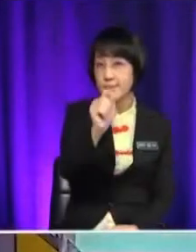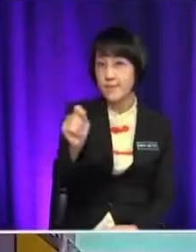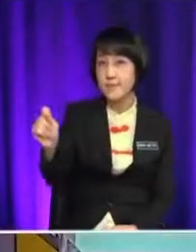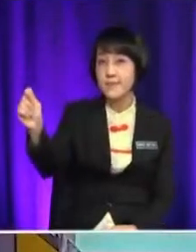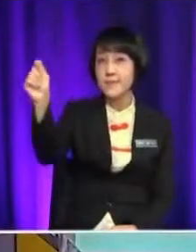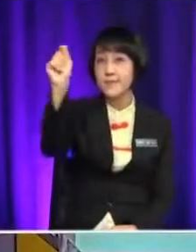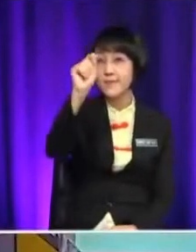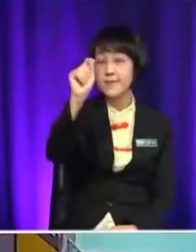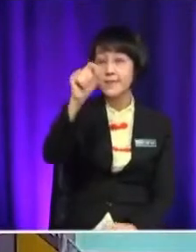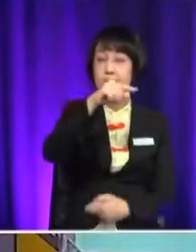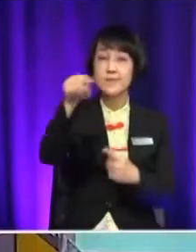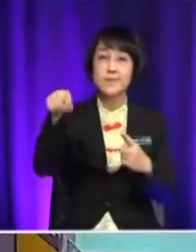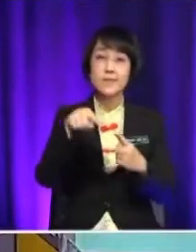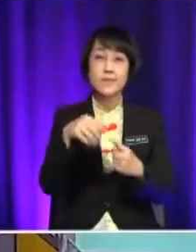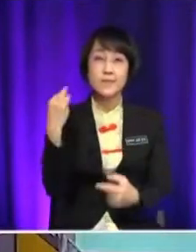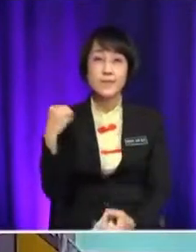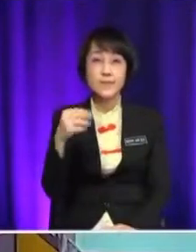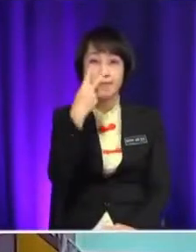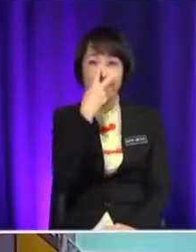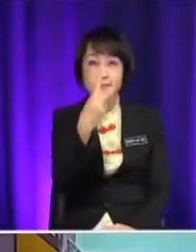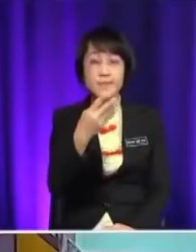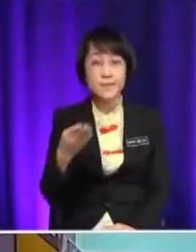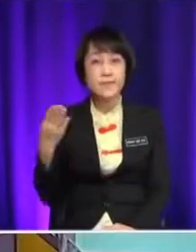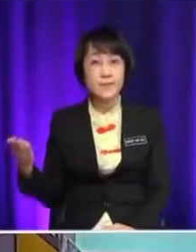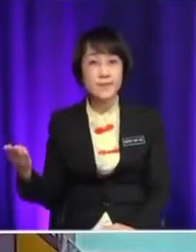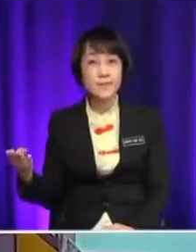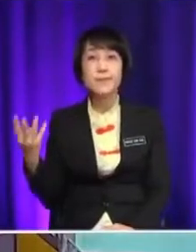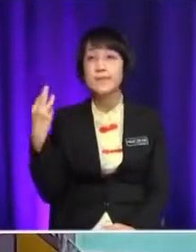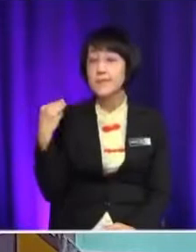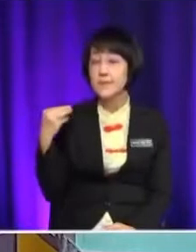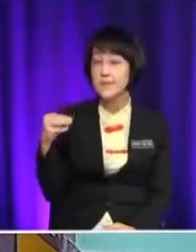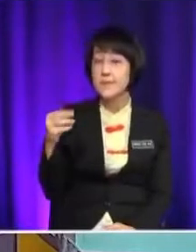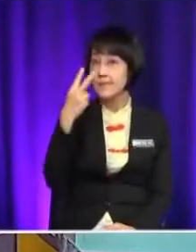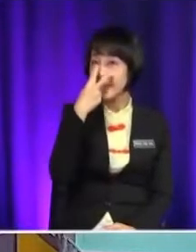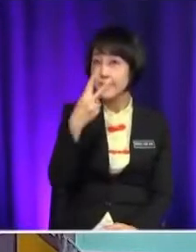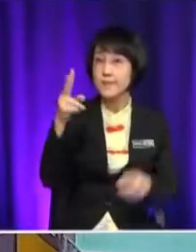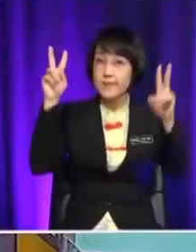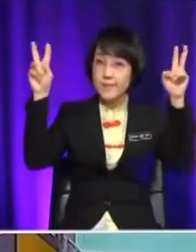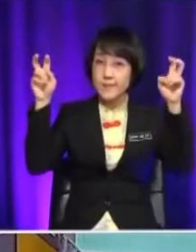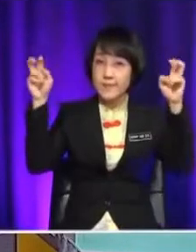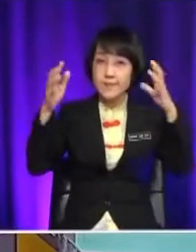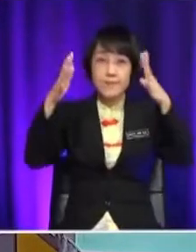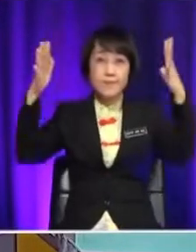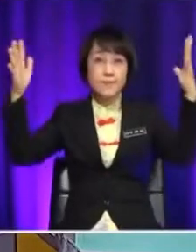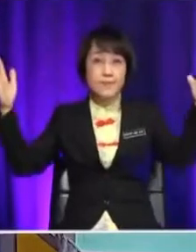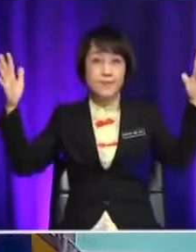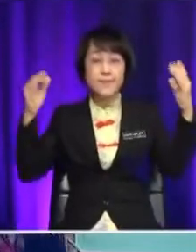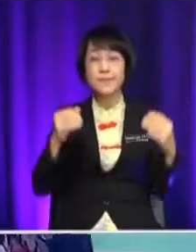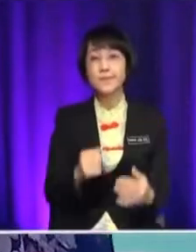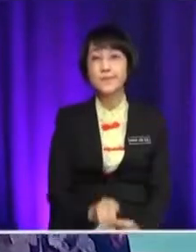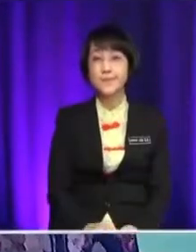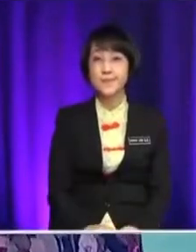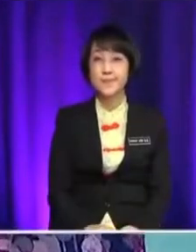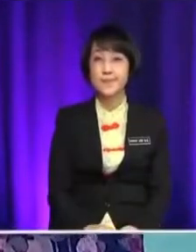Maknanya, bila mereka melihat bahan, mereka perlu melihat tajuk besar, Mira. Okey,